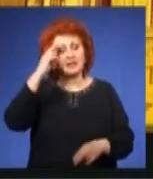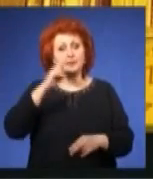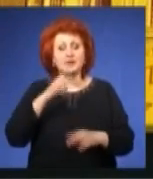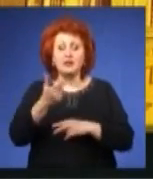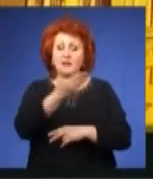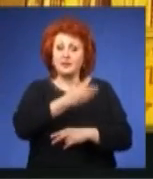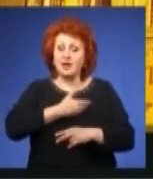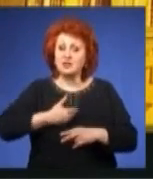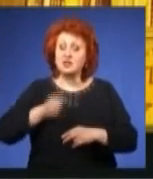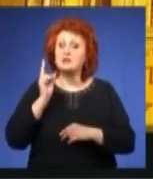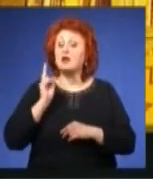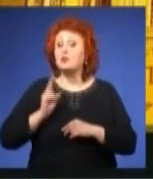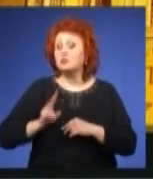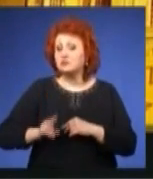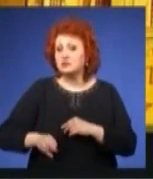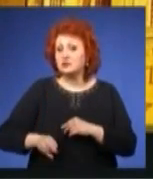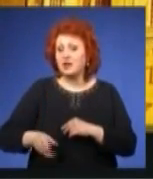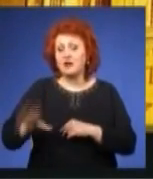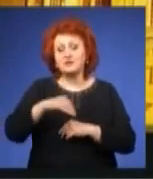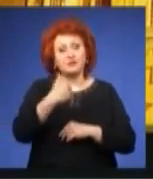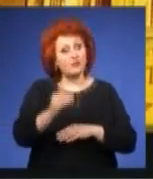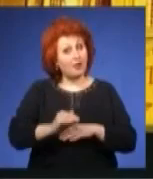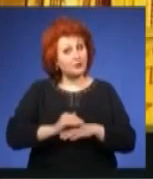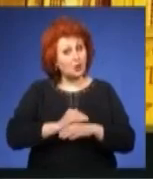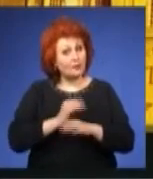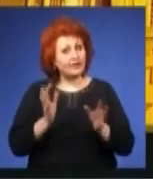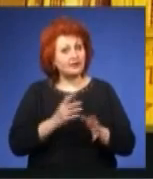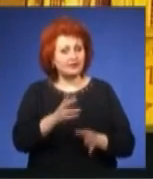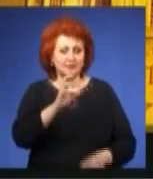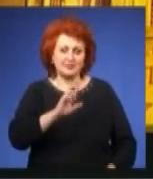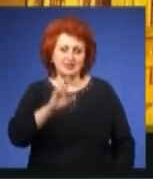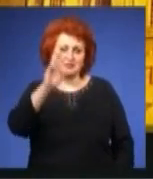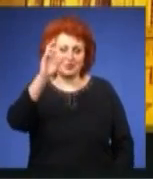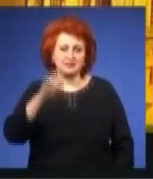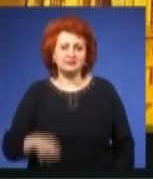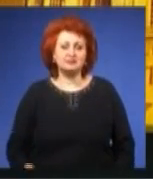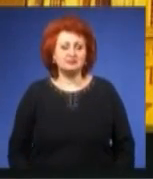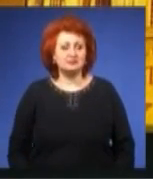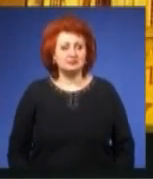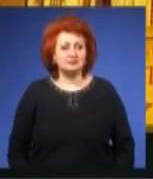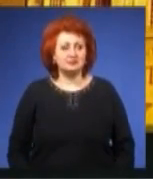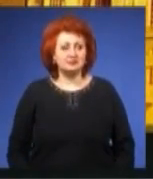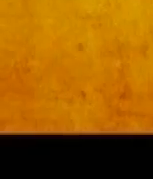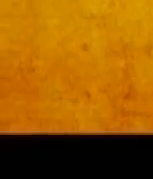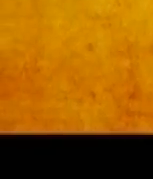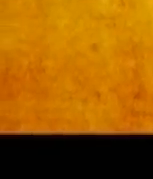Дорогие братья и сестры, наша передача подошла к концу. Всего вам доброго и да хранит вас Господь.